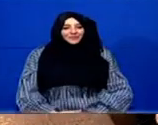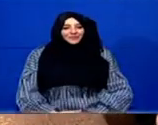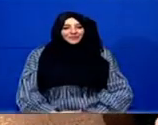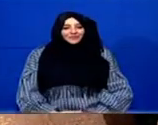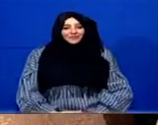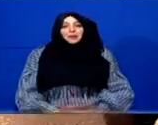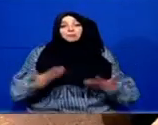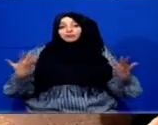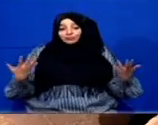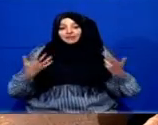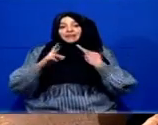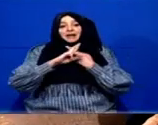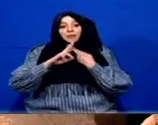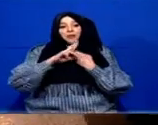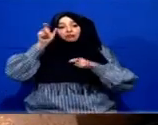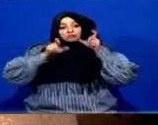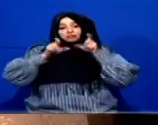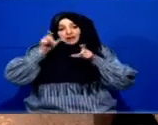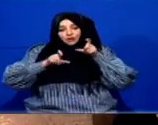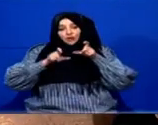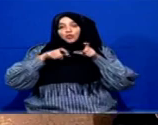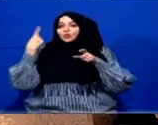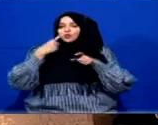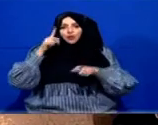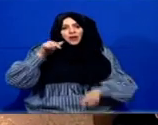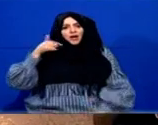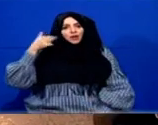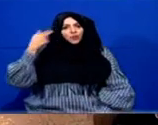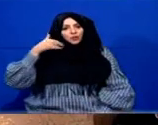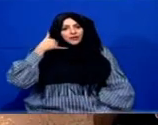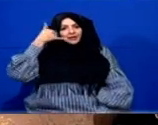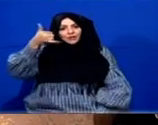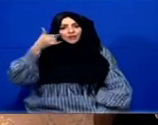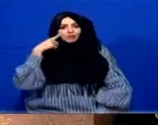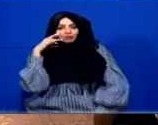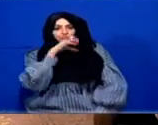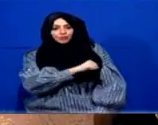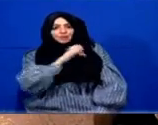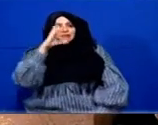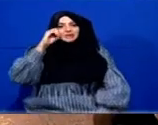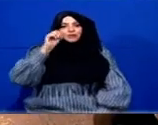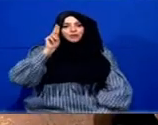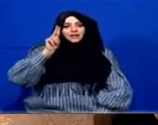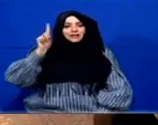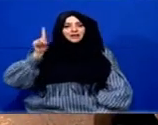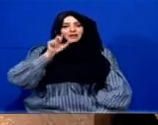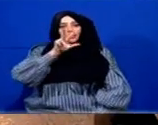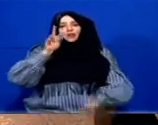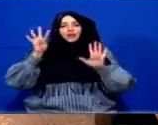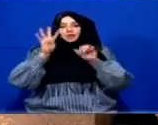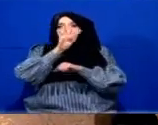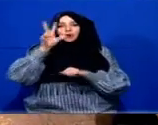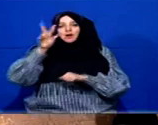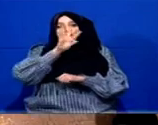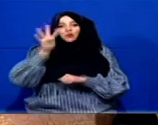اذا مجيبا عن اسئله اخواني اخواتي دائما على ارقام الخدمه والهاتف والتواصل 021 39 43